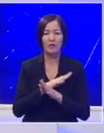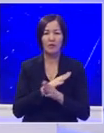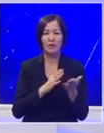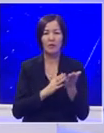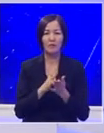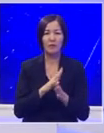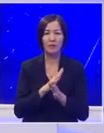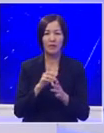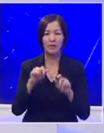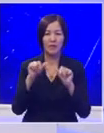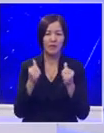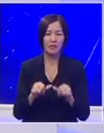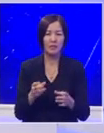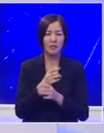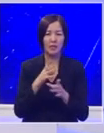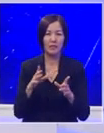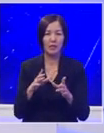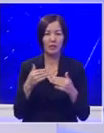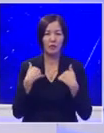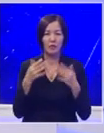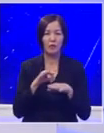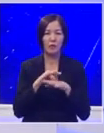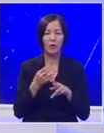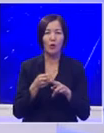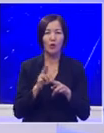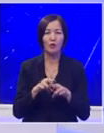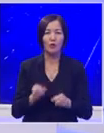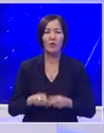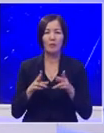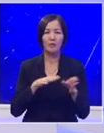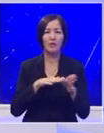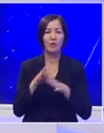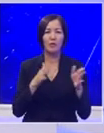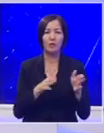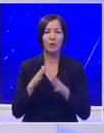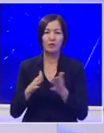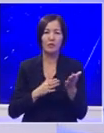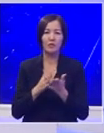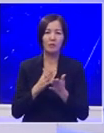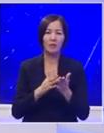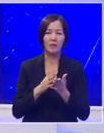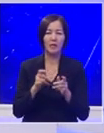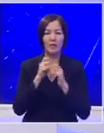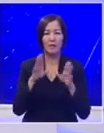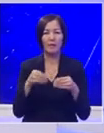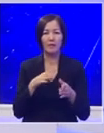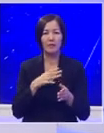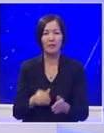қызметкерлерге арналған ескерткіштің салтанатты ашылу өтті. Сондай қылмыстық атқару жүйесінің қызметкерлері мен ардагерлері